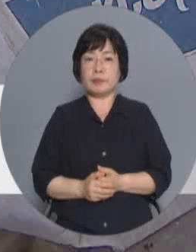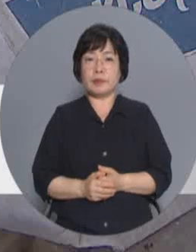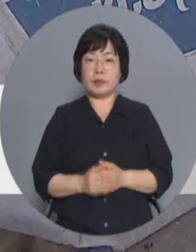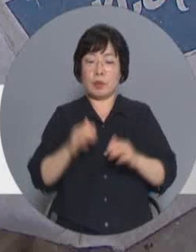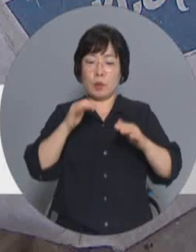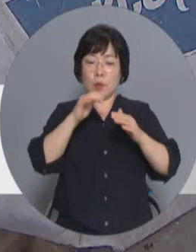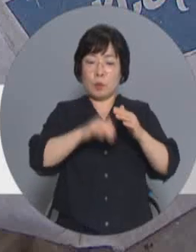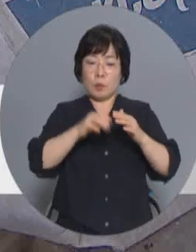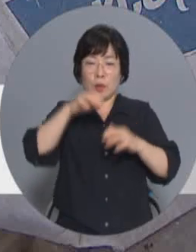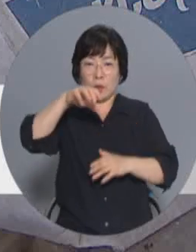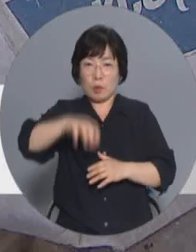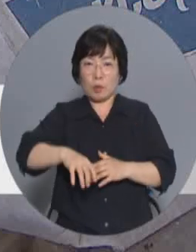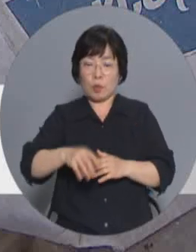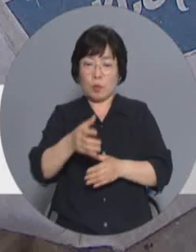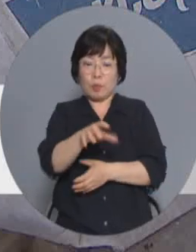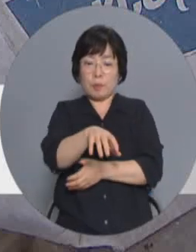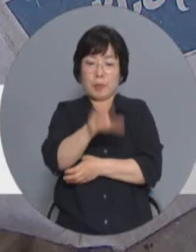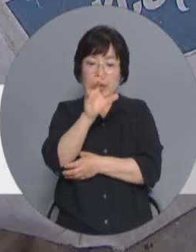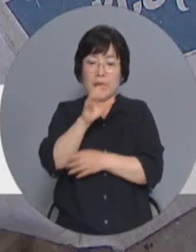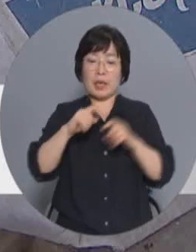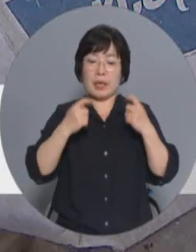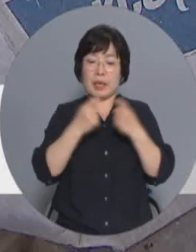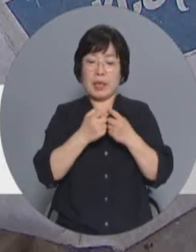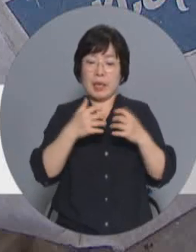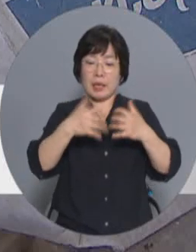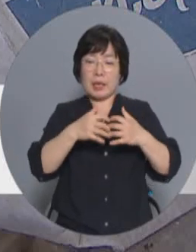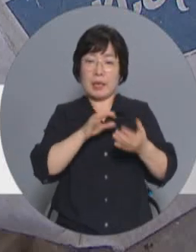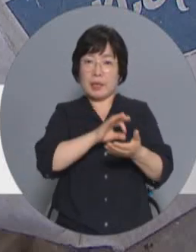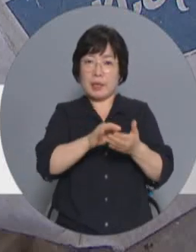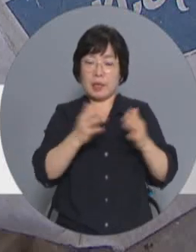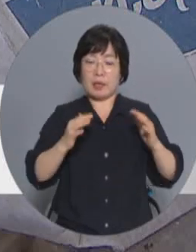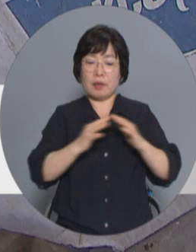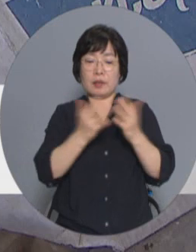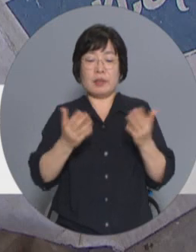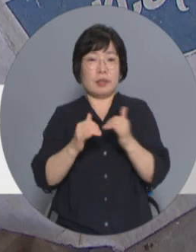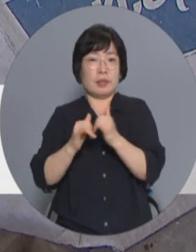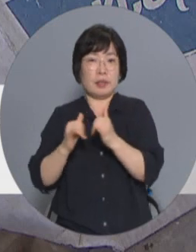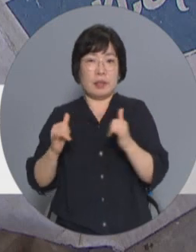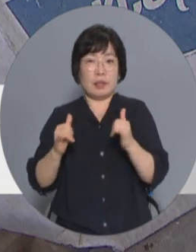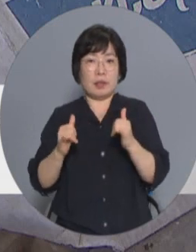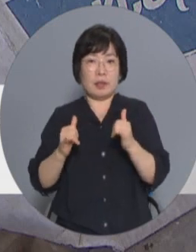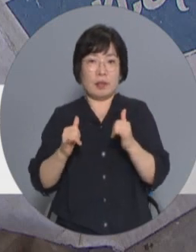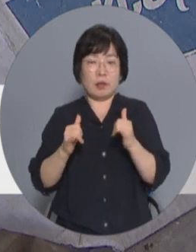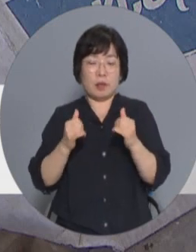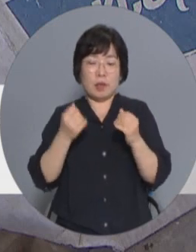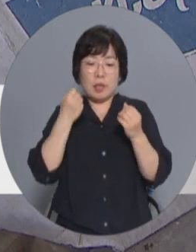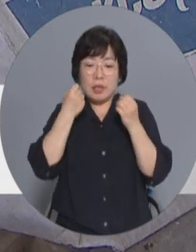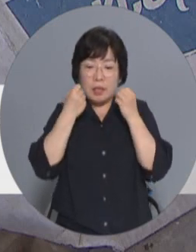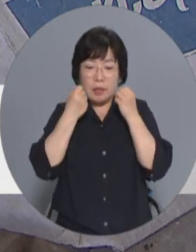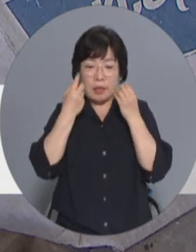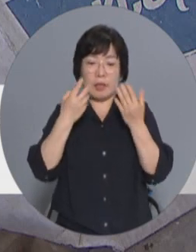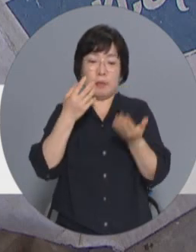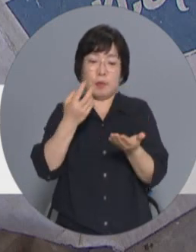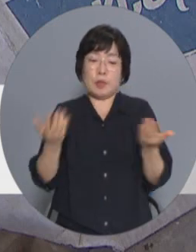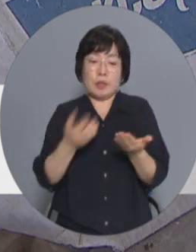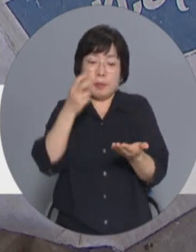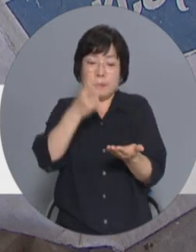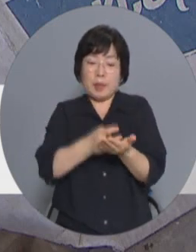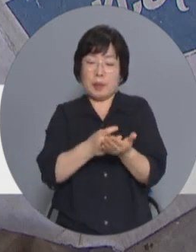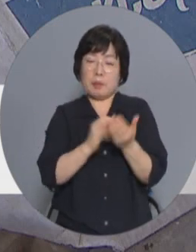공사 현장에서 굴착기 등 본인의 장비를 가지고 일하는 건설기계 노동자들은 근로기준법의 보호를 받지